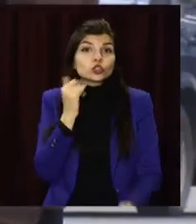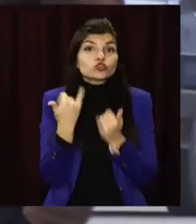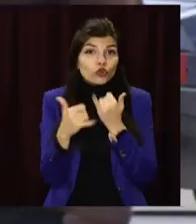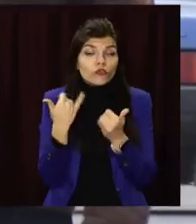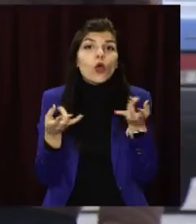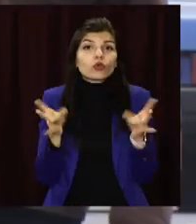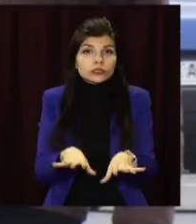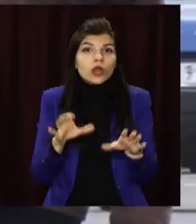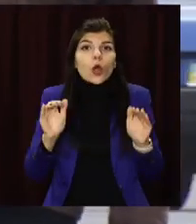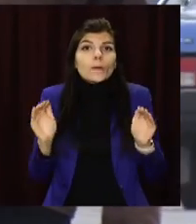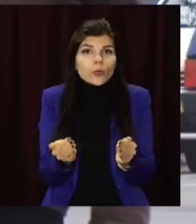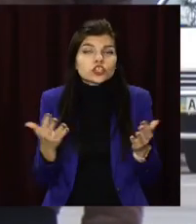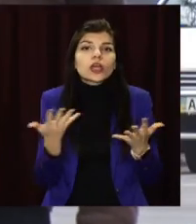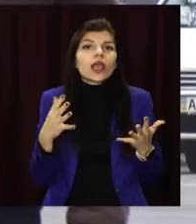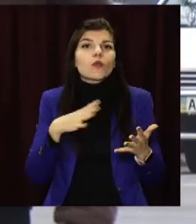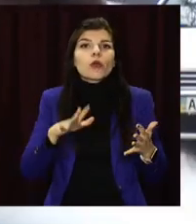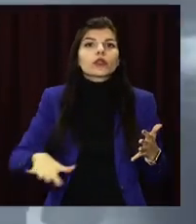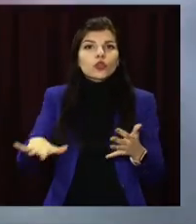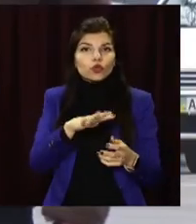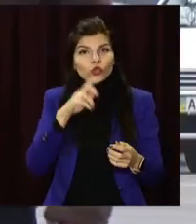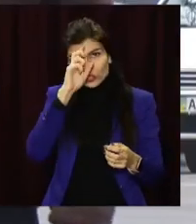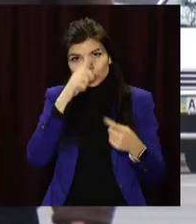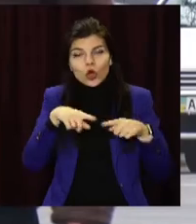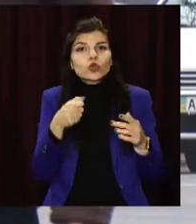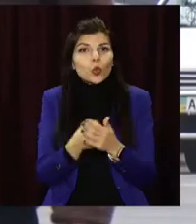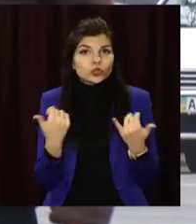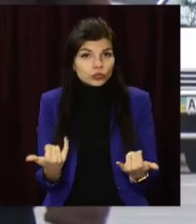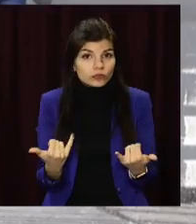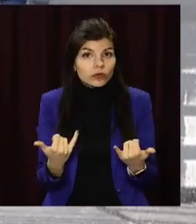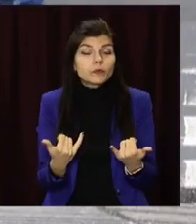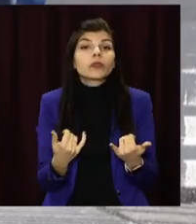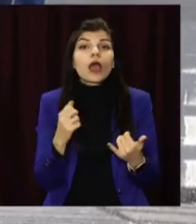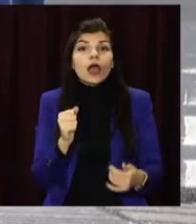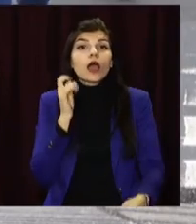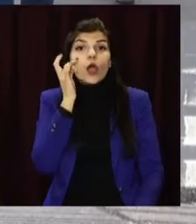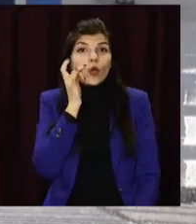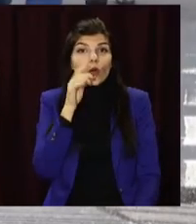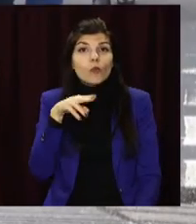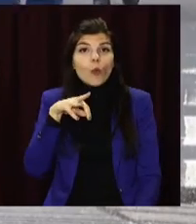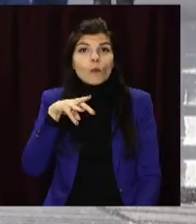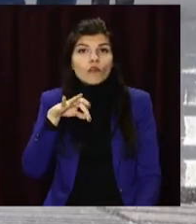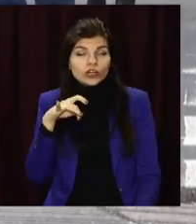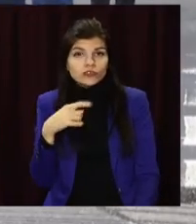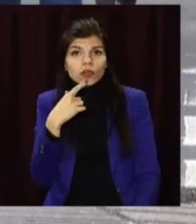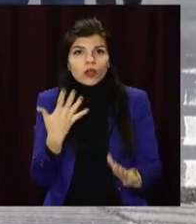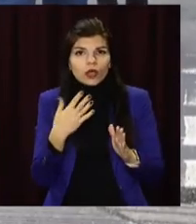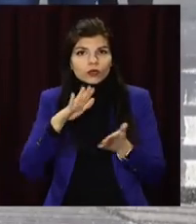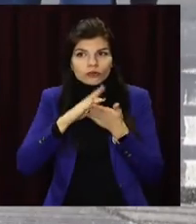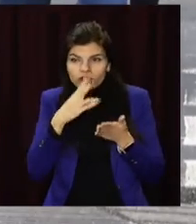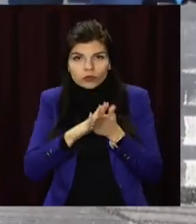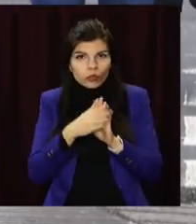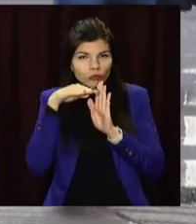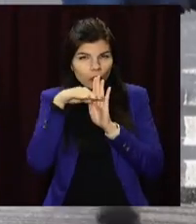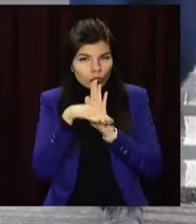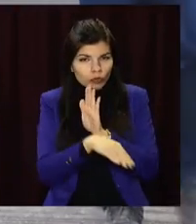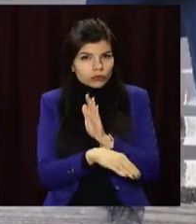зони залишаться з обмеженнями, які були на території нашої держави до сьогодні. Однак помаранчева сигналізація звітуватиме про погіршення ситуації